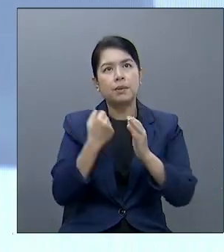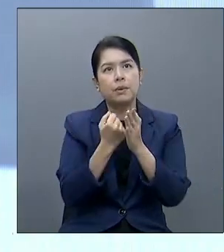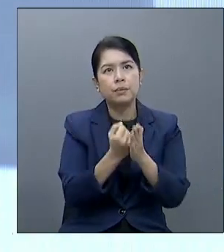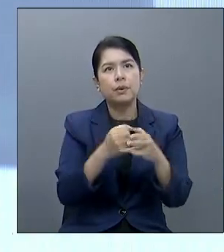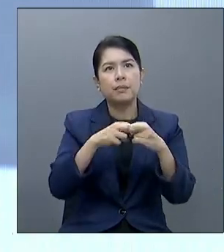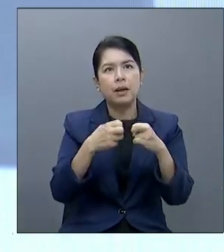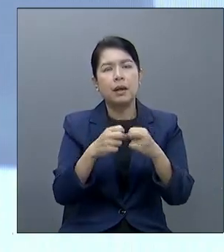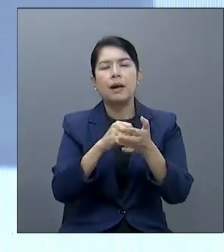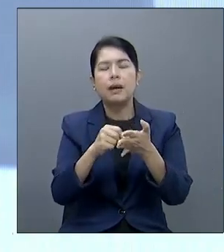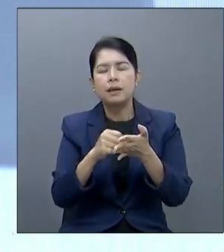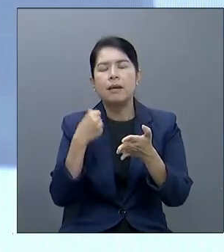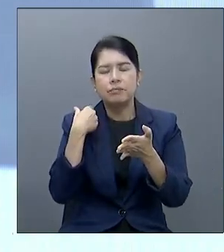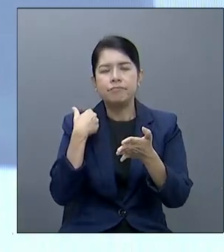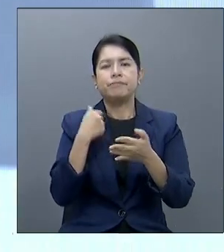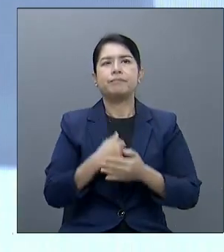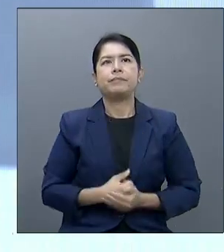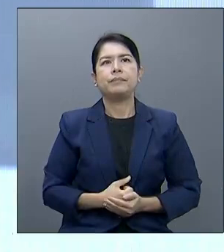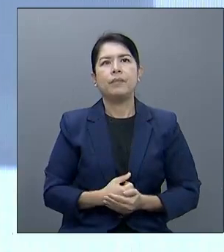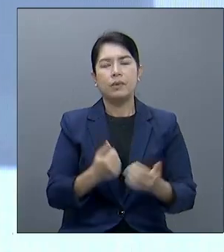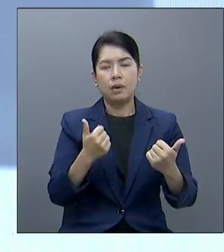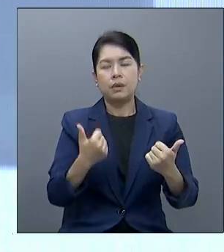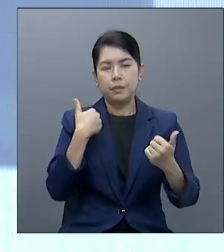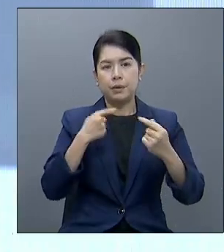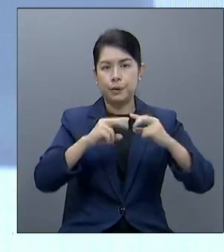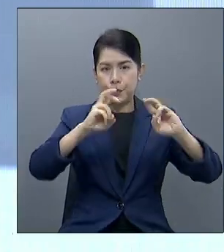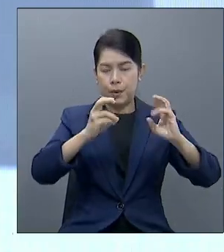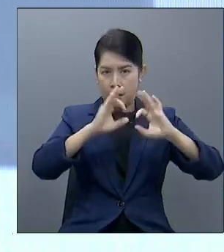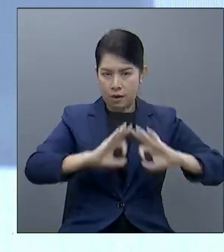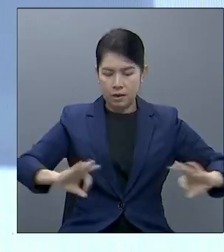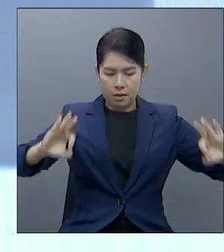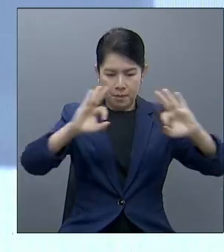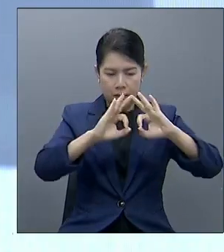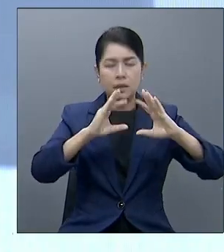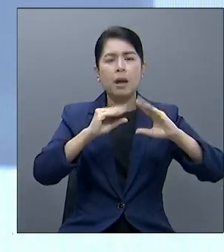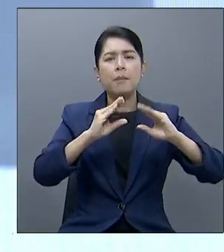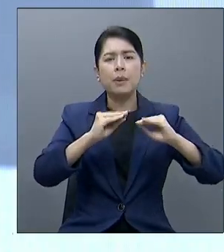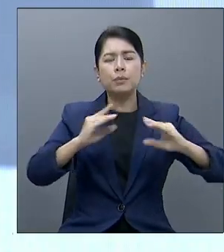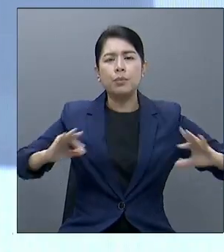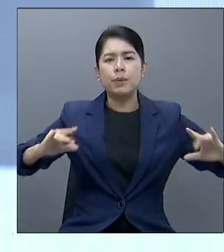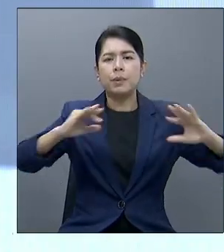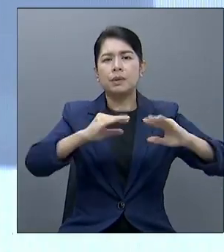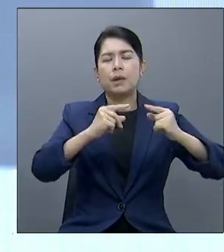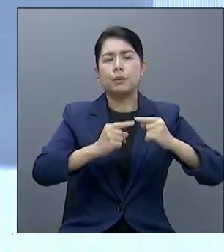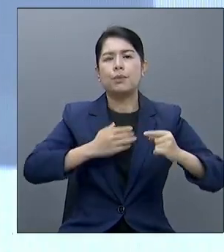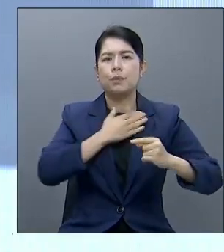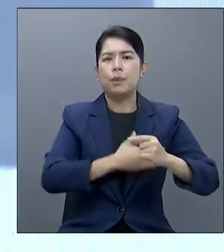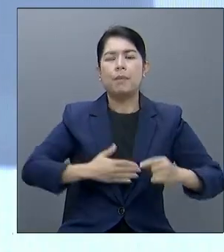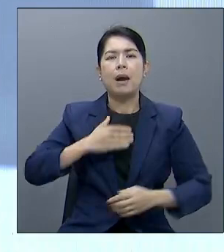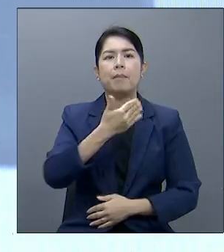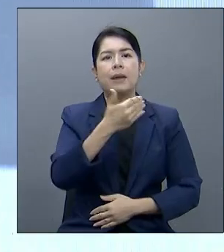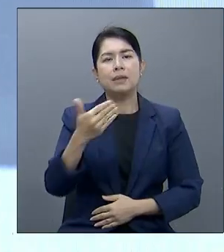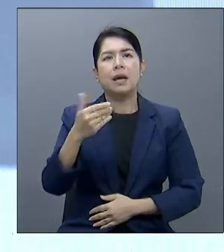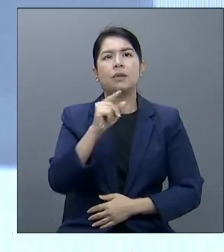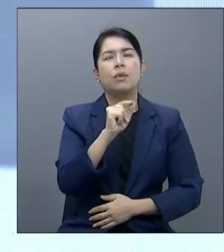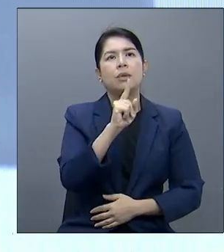หานี้หรือเปล่านะคะทีนี้เห็นบอกว่ากำลังจะมีงานสำคัญการประชุมสมัชชาสุขภาพแห่งชาติครั้งที่16ที่จะจัดขึ้นในวันที่21-22